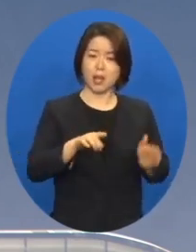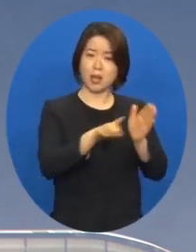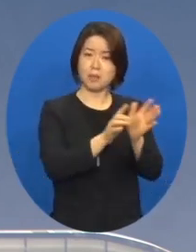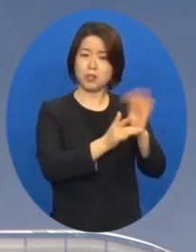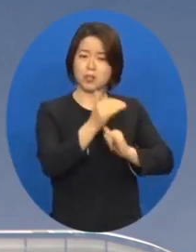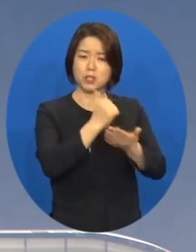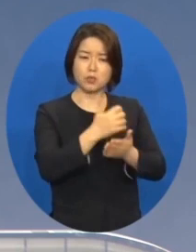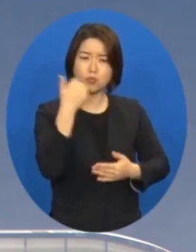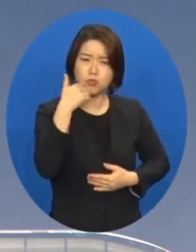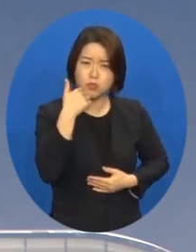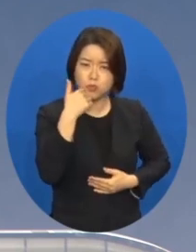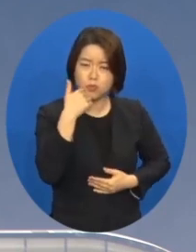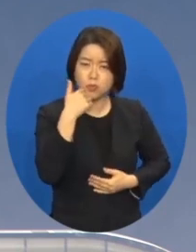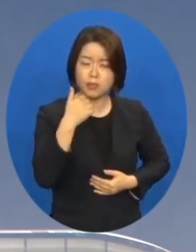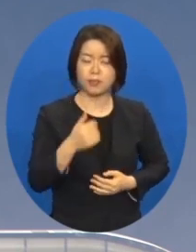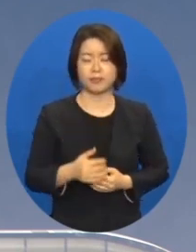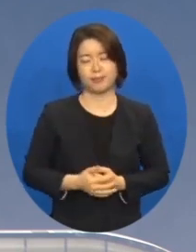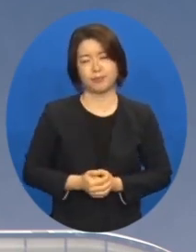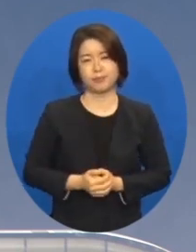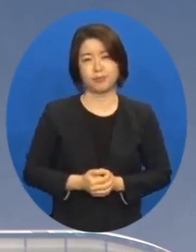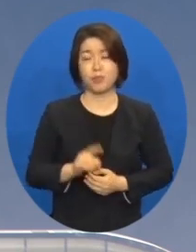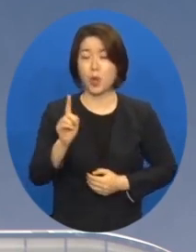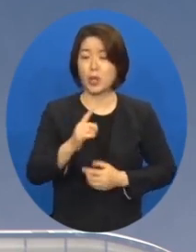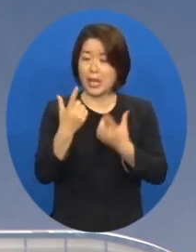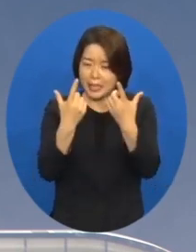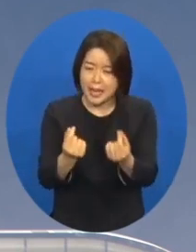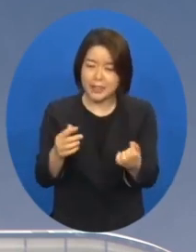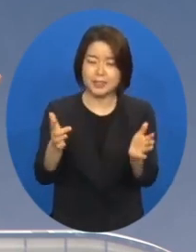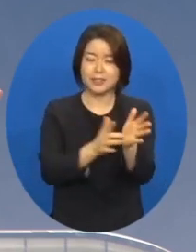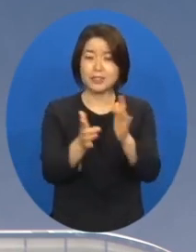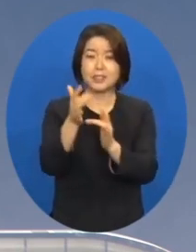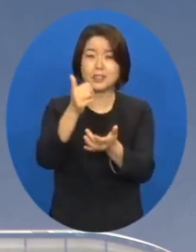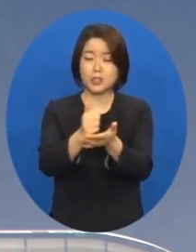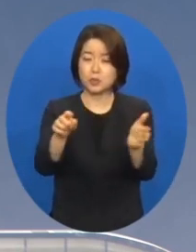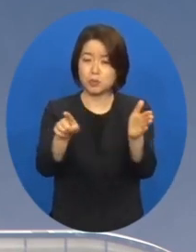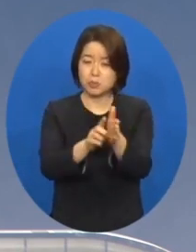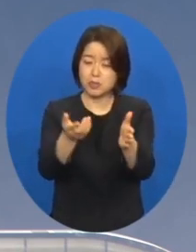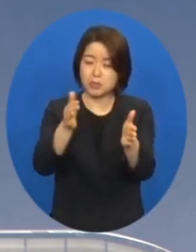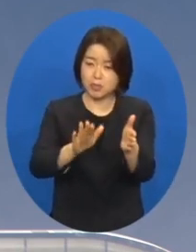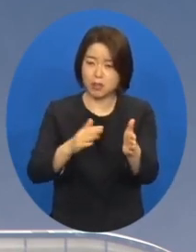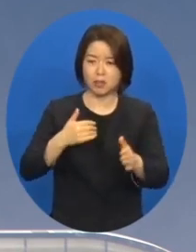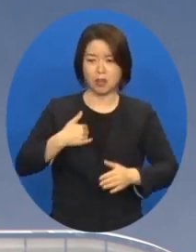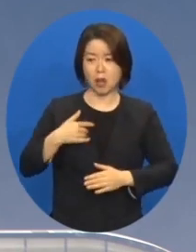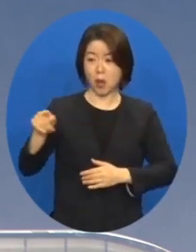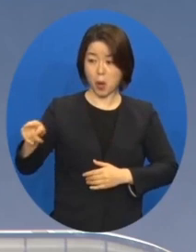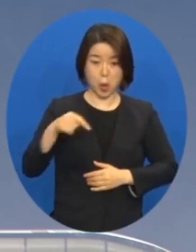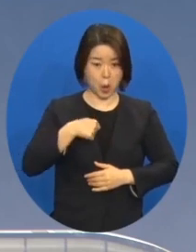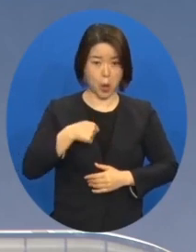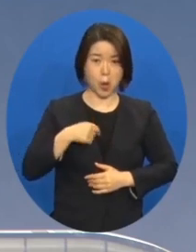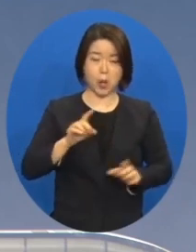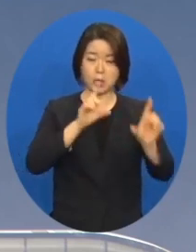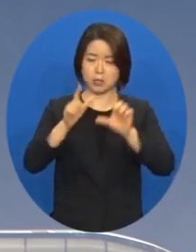도대체 누구인가? 어떻게 같은 예수님을 믿는데 이렇게 다를 수 있는가? 질문해 봐야 됩니다.